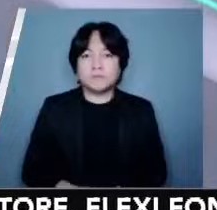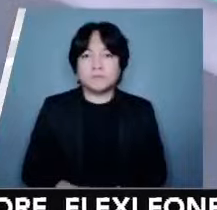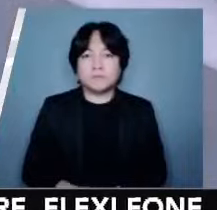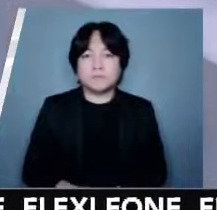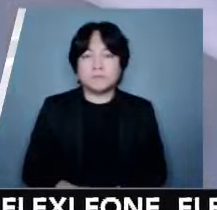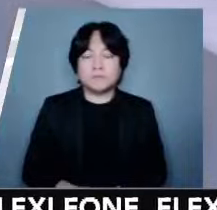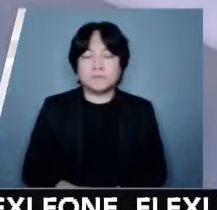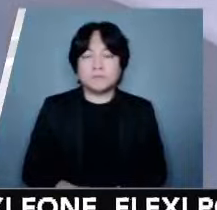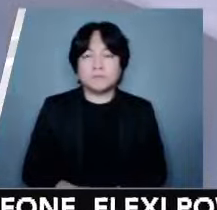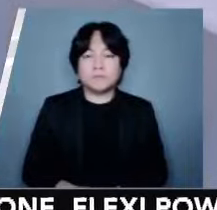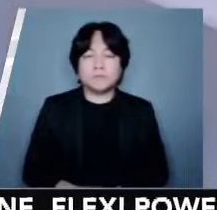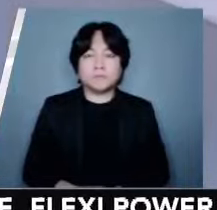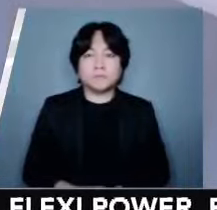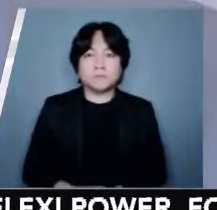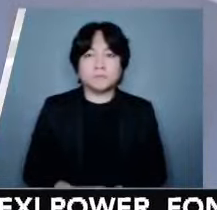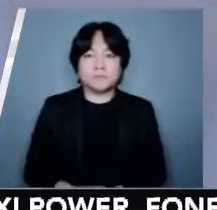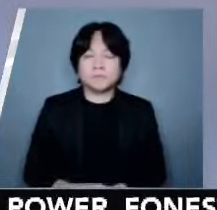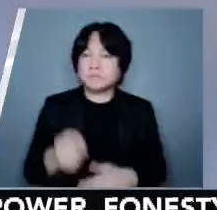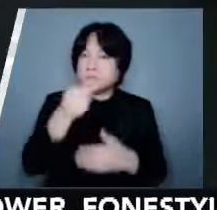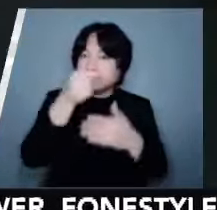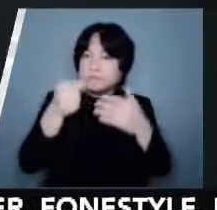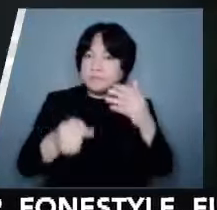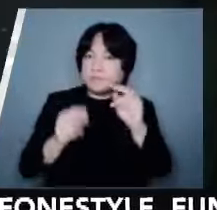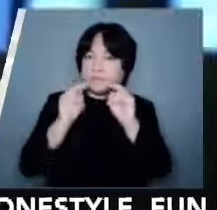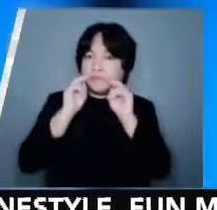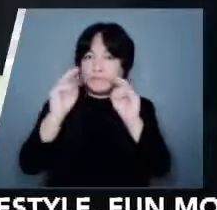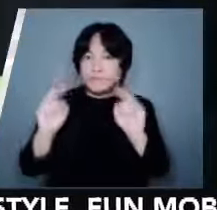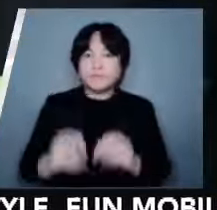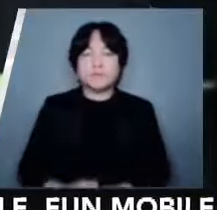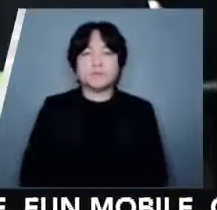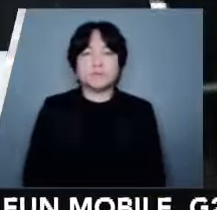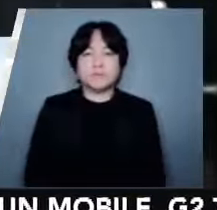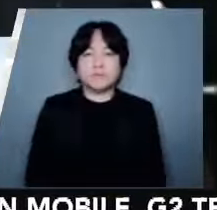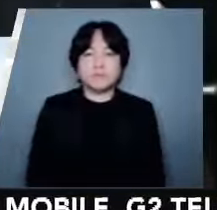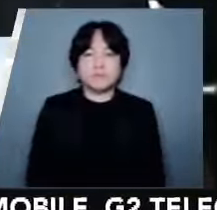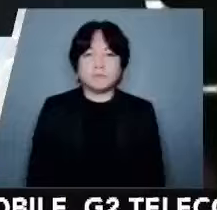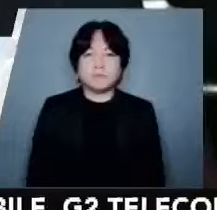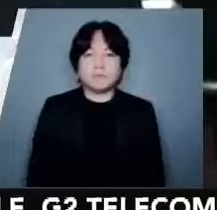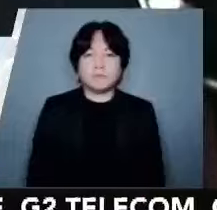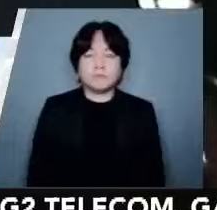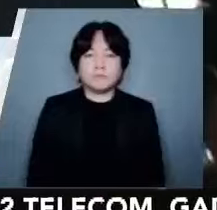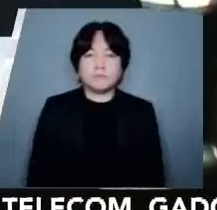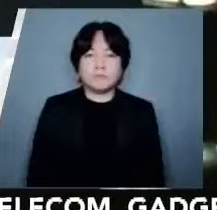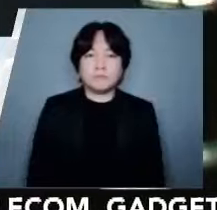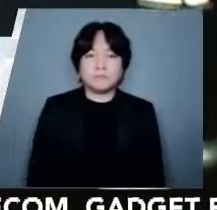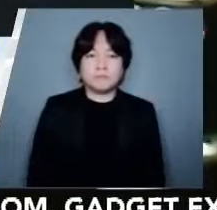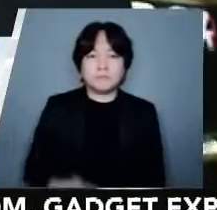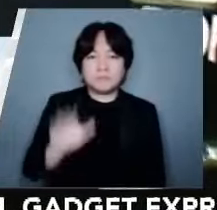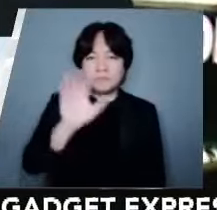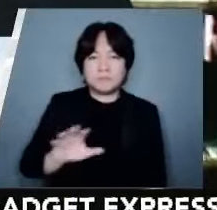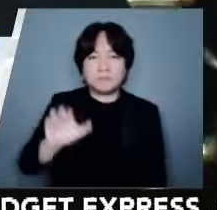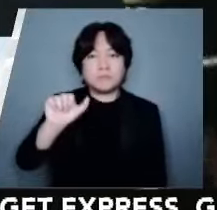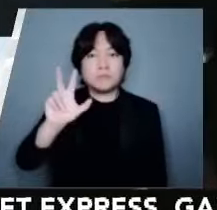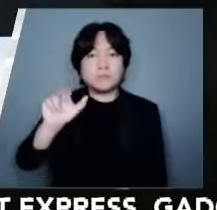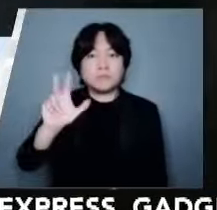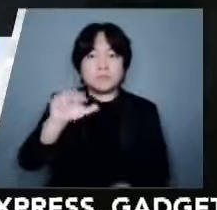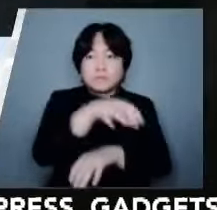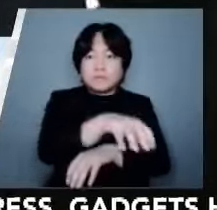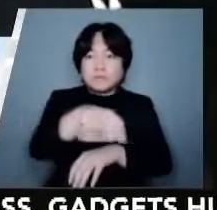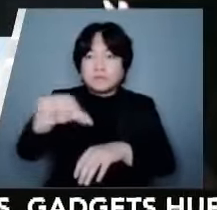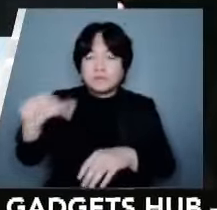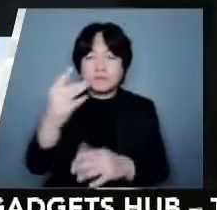Ito na po ang mabibilis na balita. Nasa 13 bahay ang nasunog sa residential area sa Barangay San